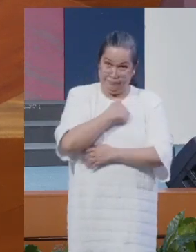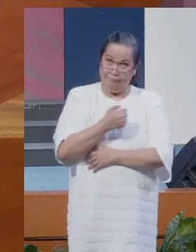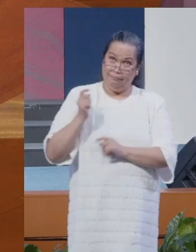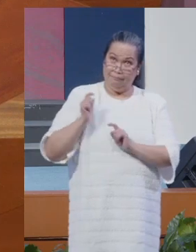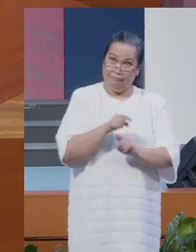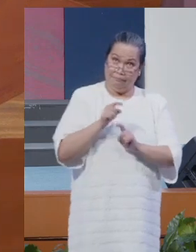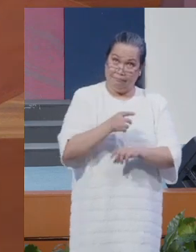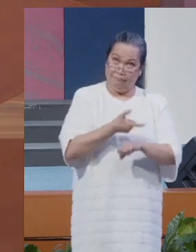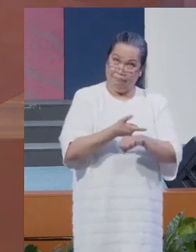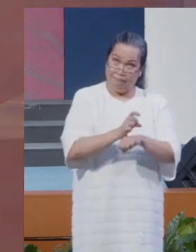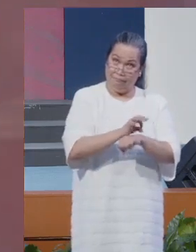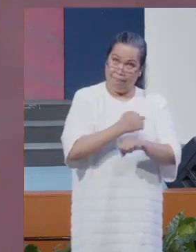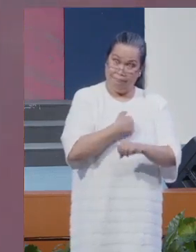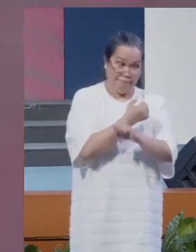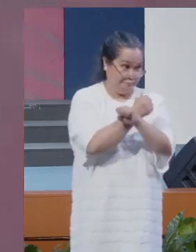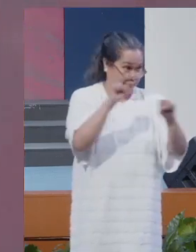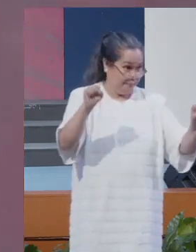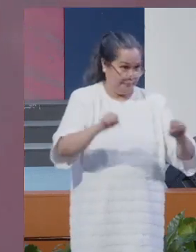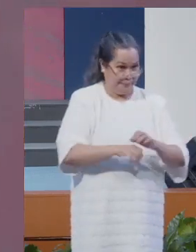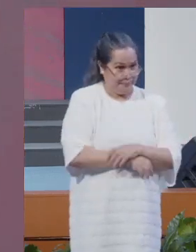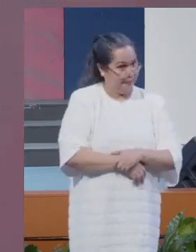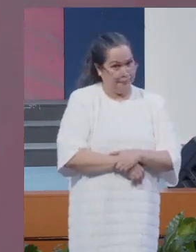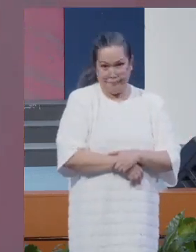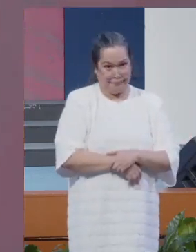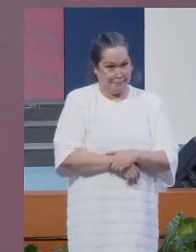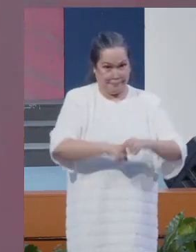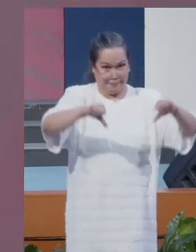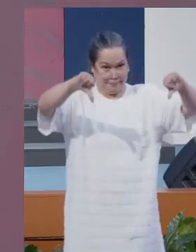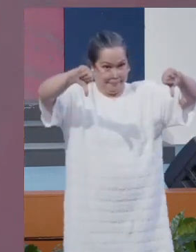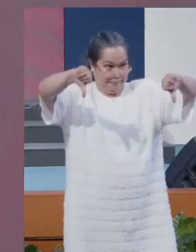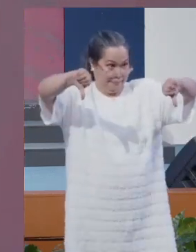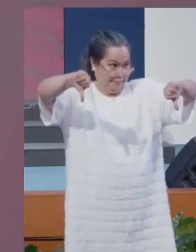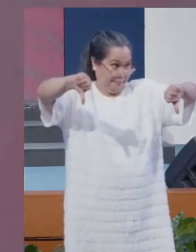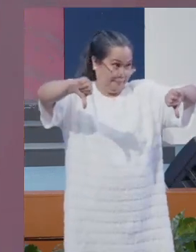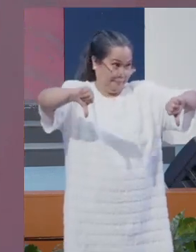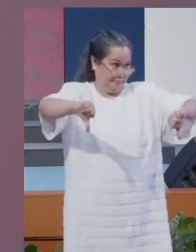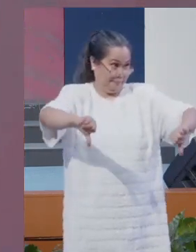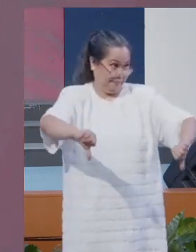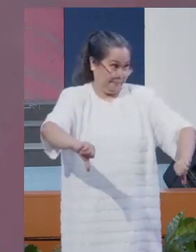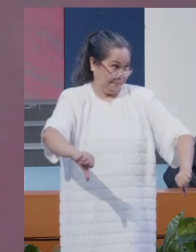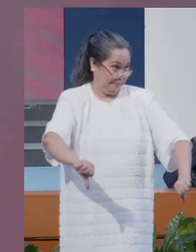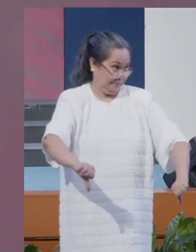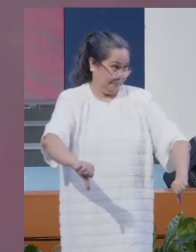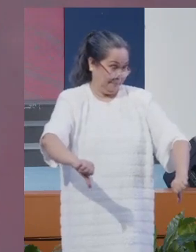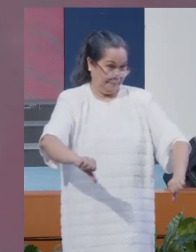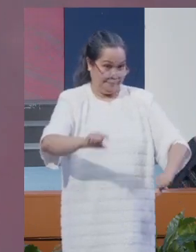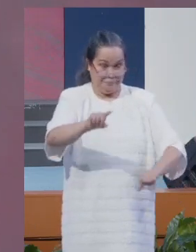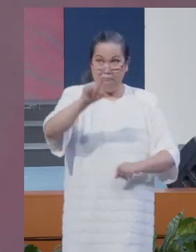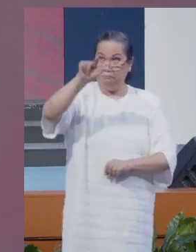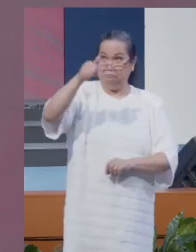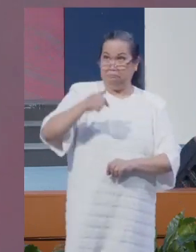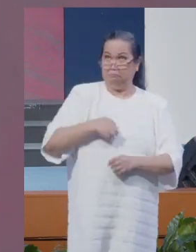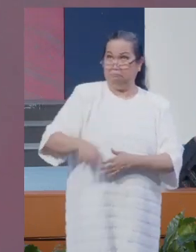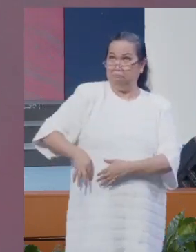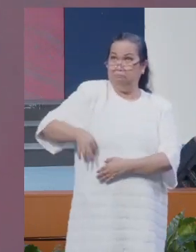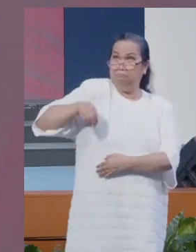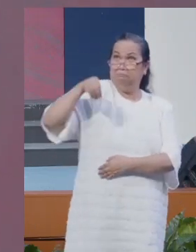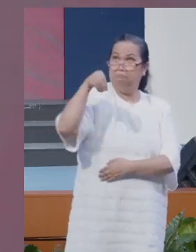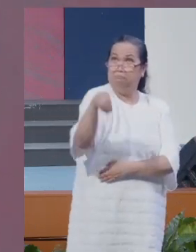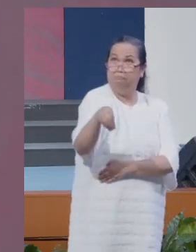inyong pagsimba sa GCF tuwing linggo at sa inyong pagbibigay ng inyong ikapu at inyong kaloob,